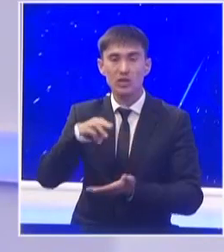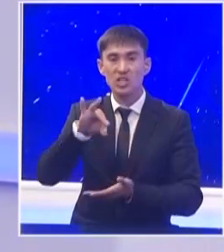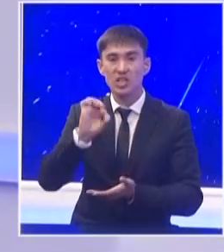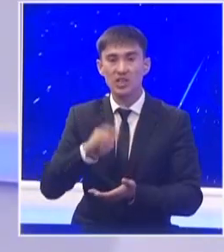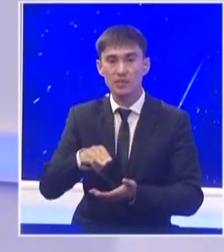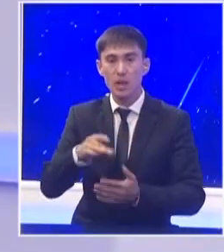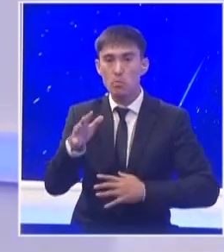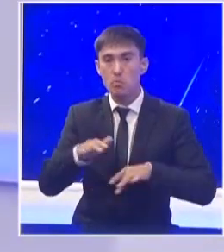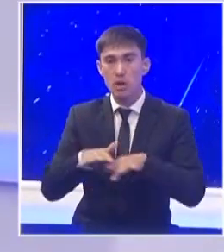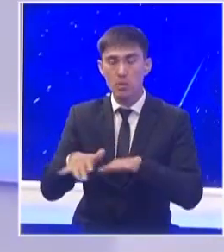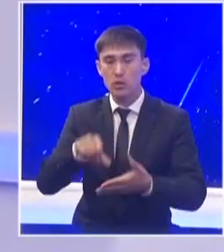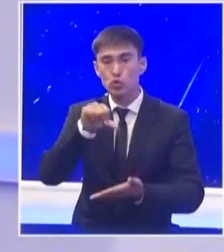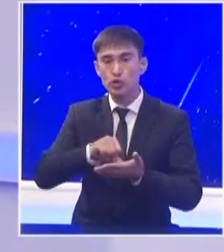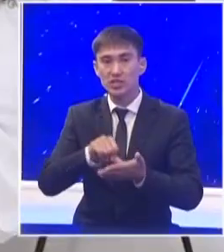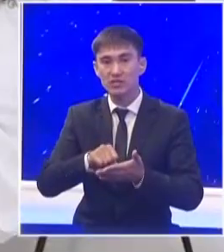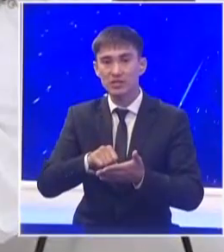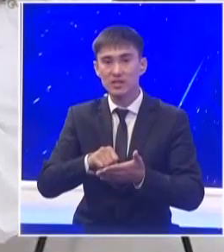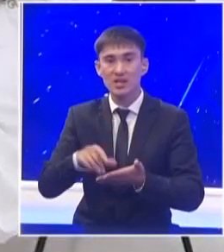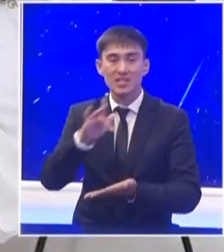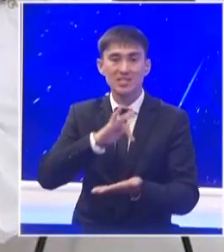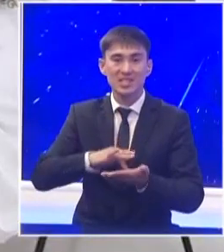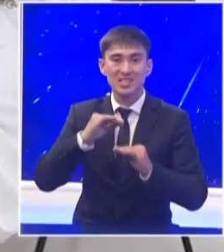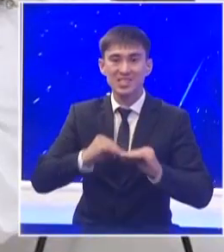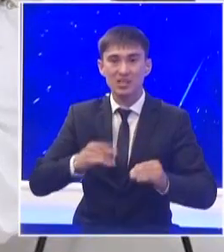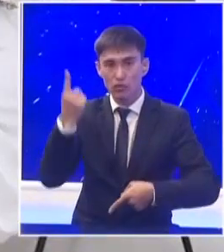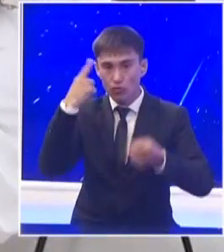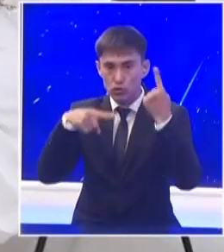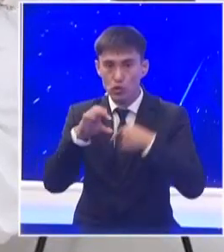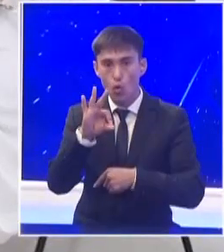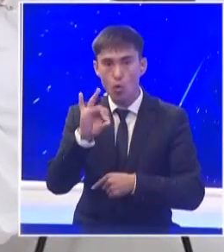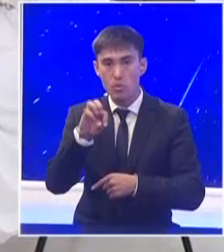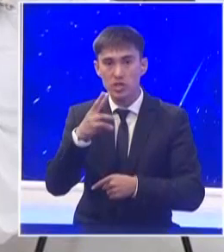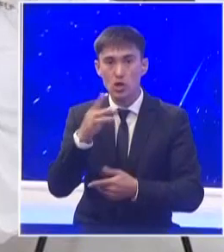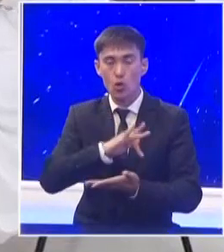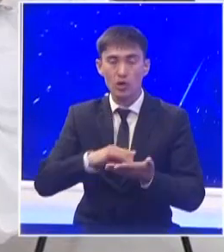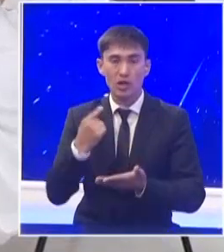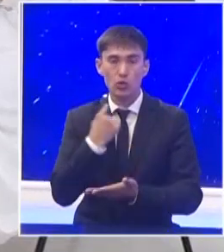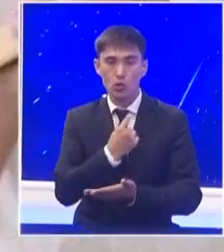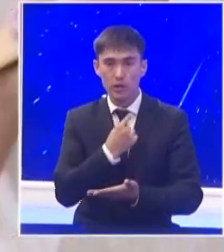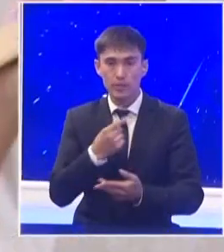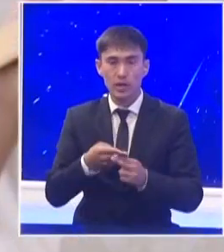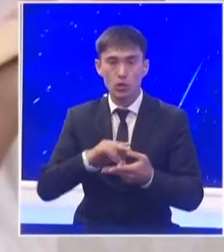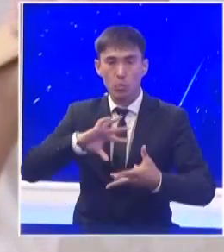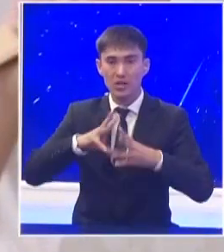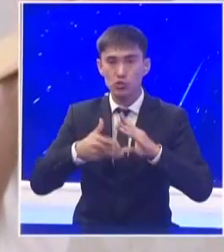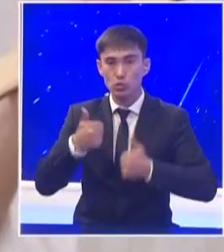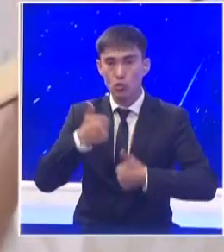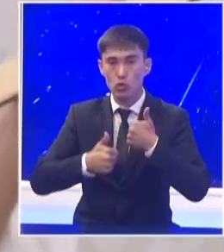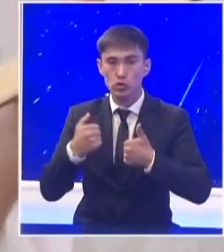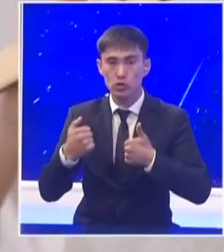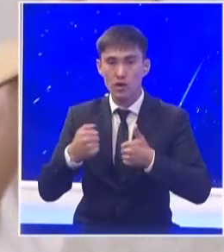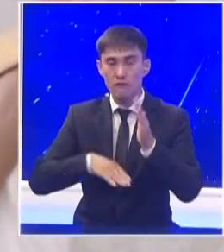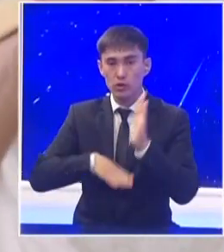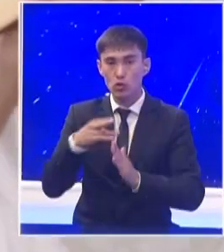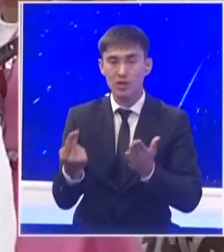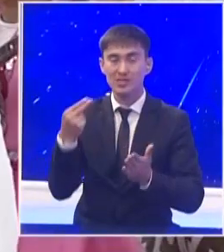Ташкент. В мероприятии также участвовали и представители Центра детского творчества «ОМЕШ» города Талдыкурган, которые по результатам конкурса удостоились